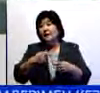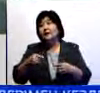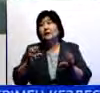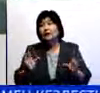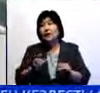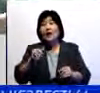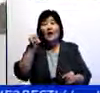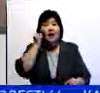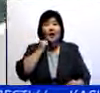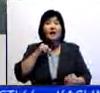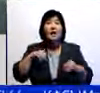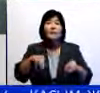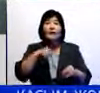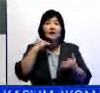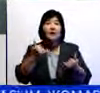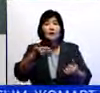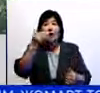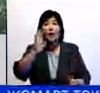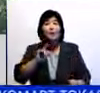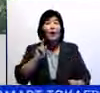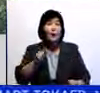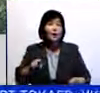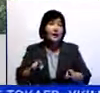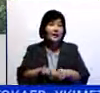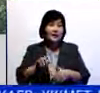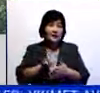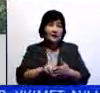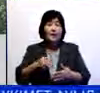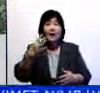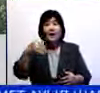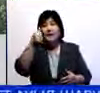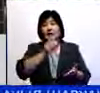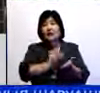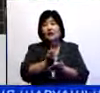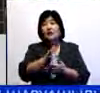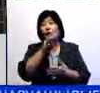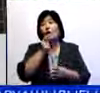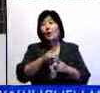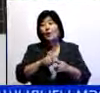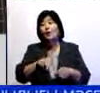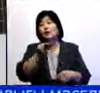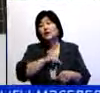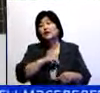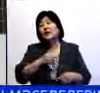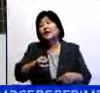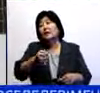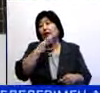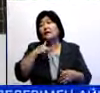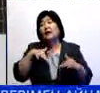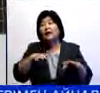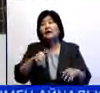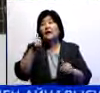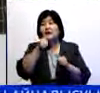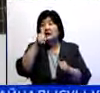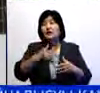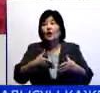қария бақшасына көңіл бөлуді әсте ұмытпаған. Олай дейтін себебіміз 40 жылдан астам уақыт осы кәсіпті жанына серік етіп келеді. Жыл